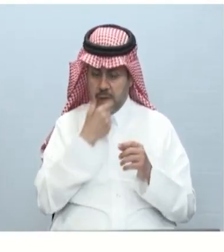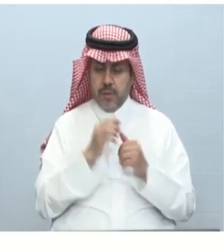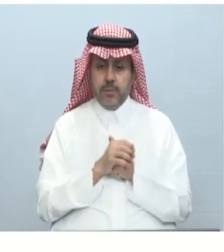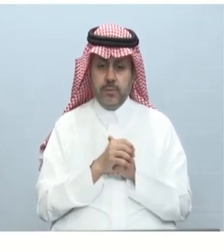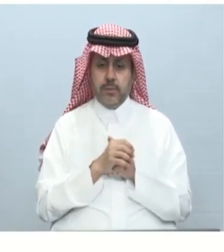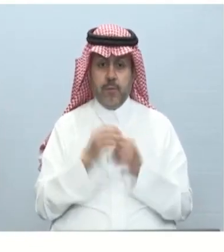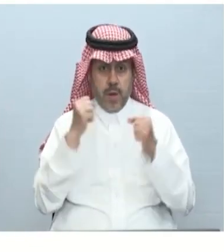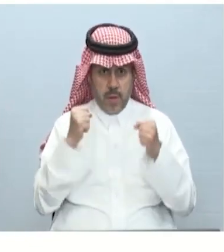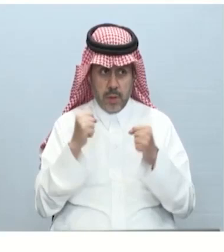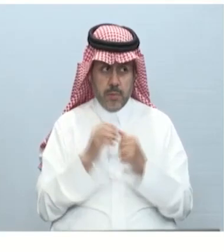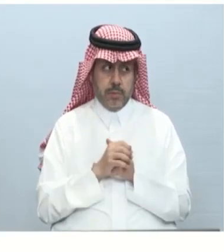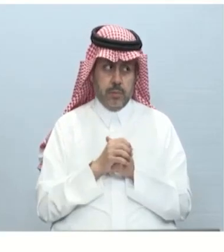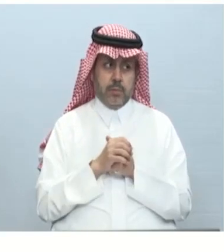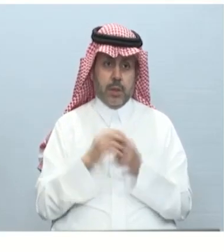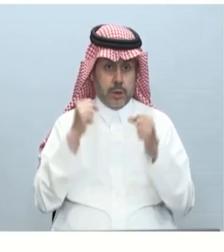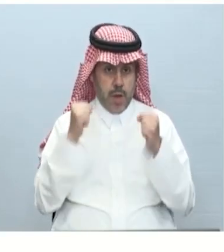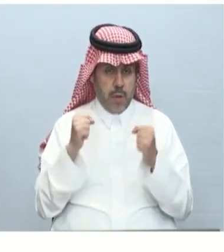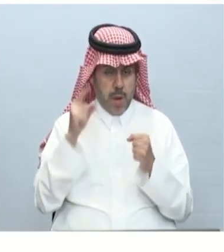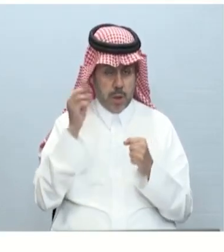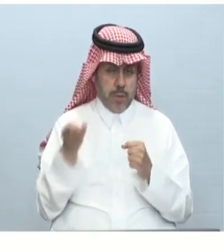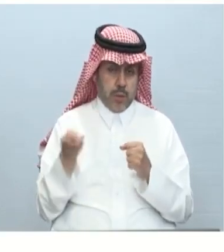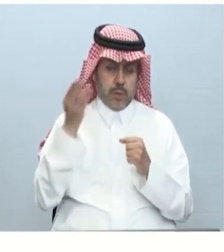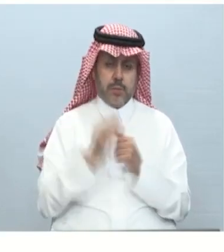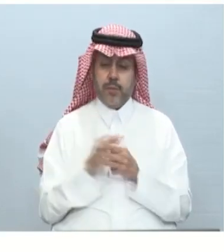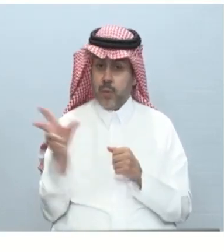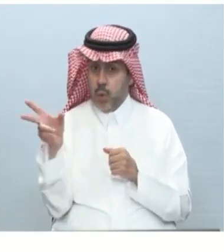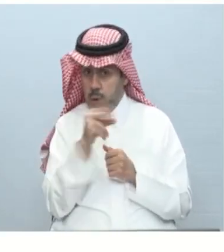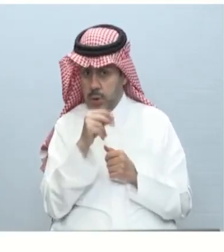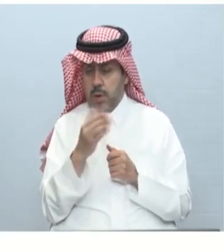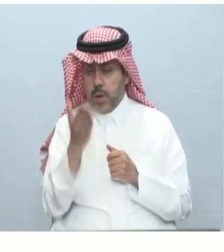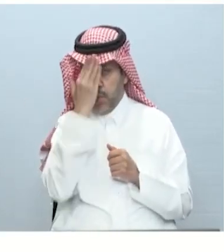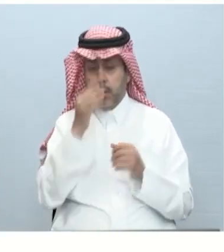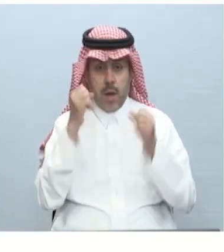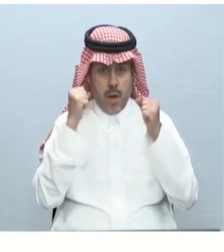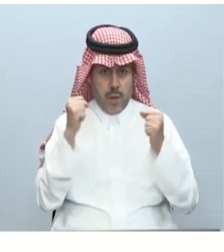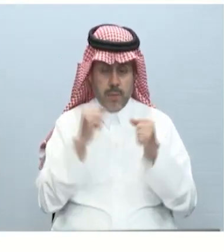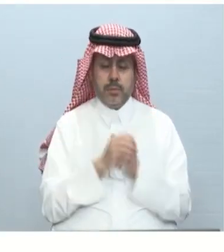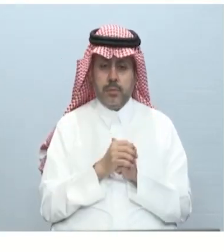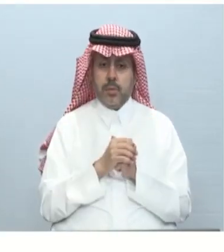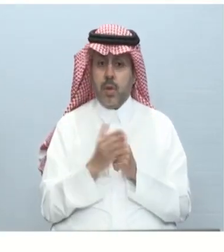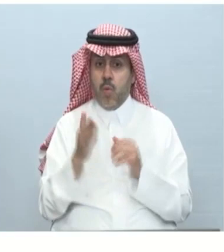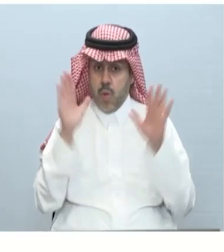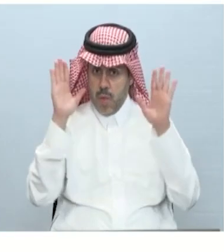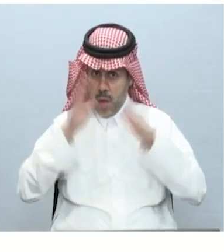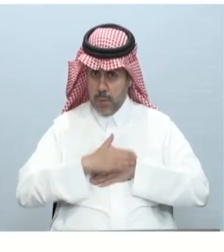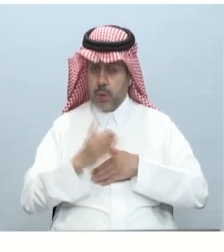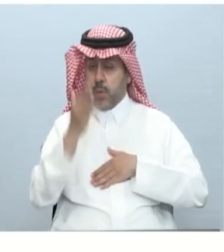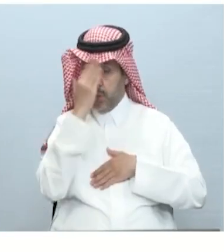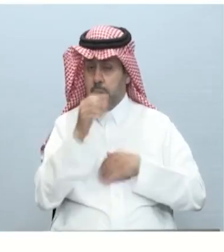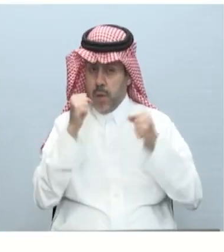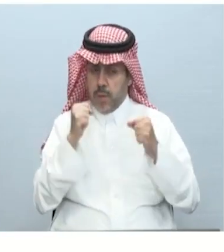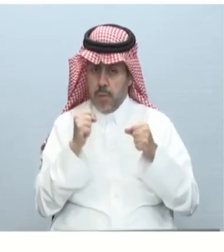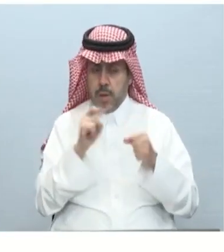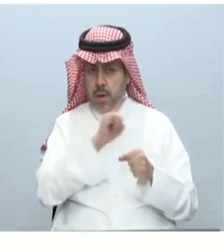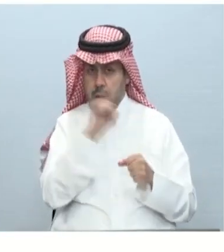التعظيم من تعظيم الله سبحانه ينتج لك العباده العظيمه واذا عبدت الله ما تغتر